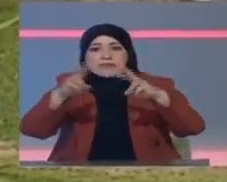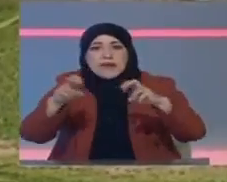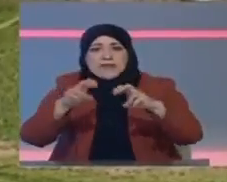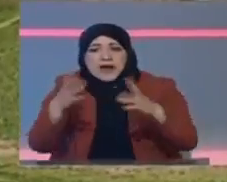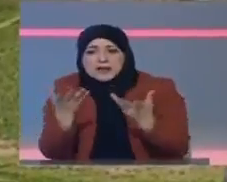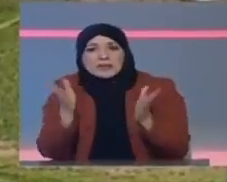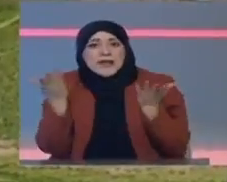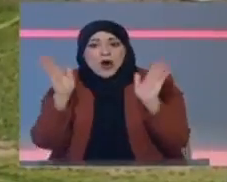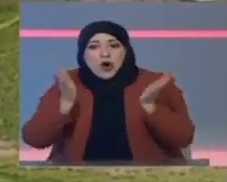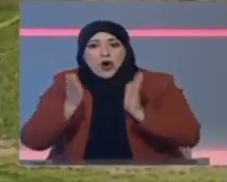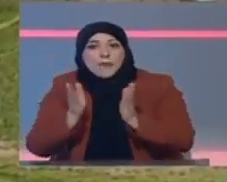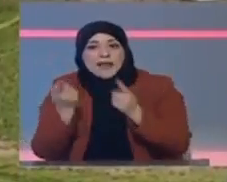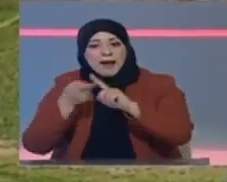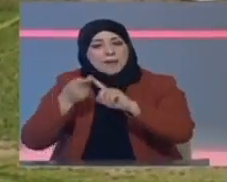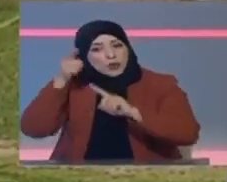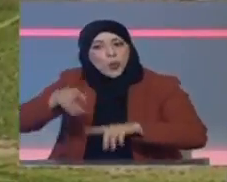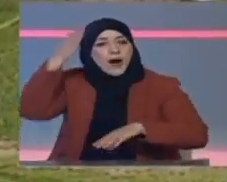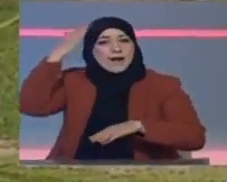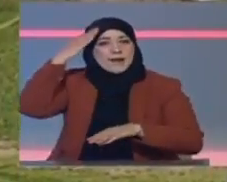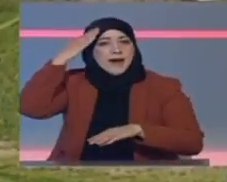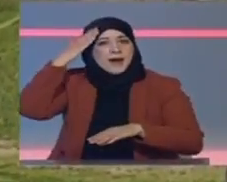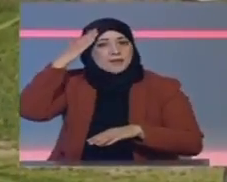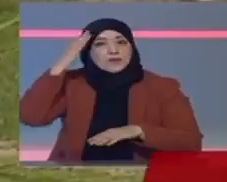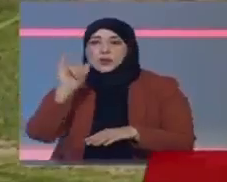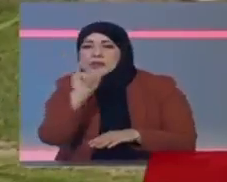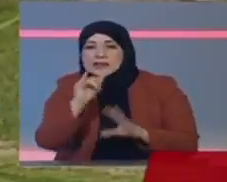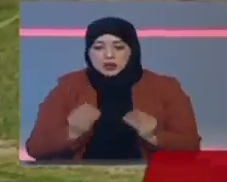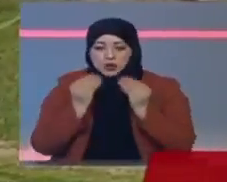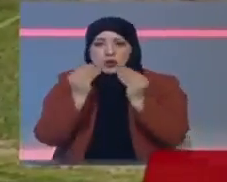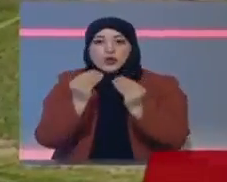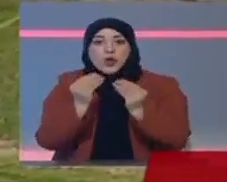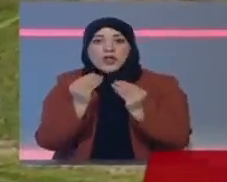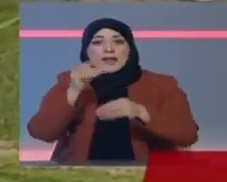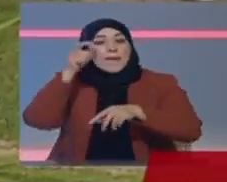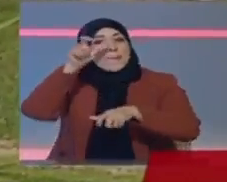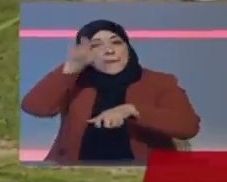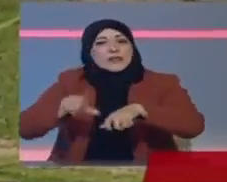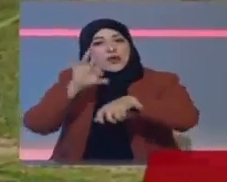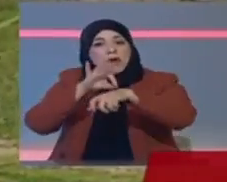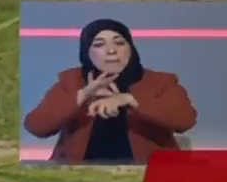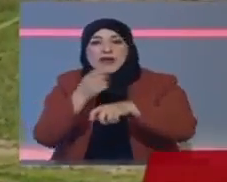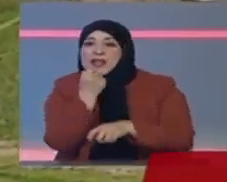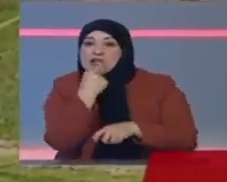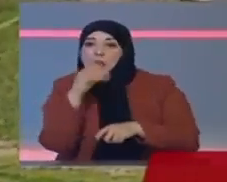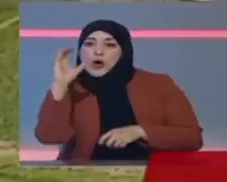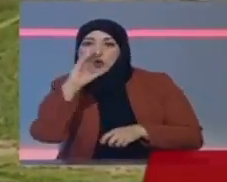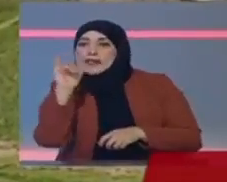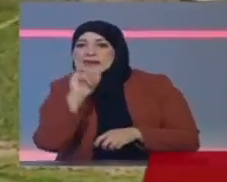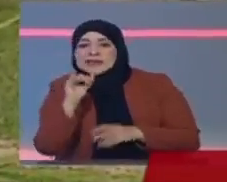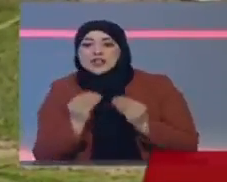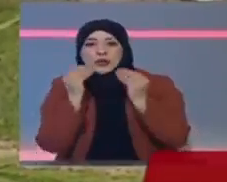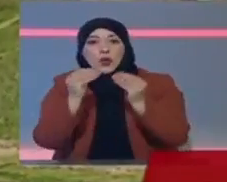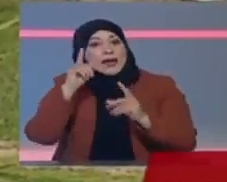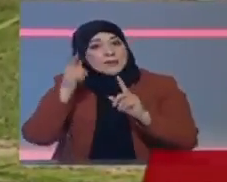غير والابحاث السريريه هذه هي المريض ياخذ ال ال كل وقتي الكلوروكين كان اه